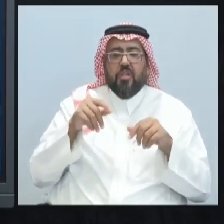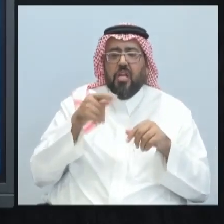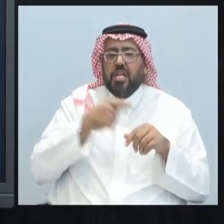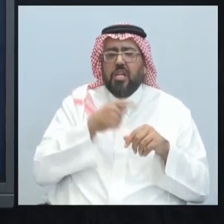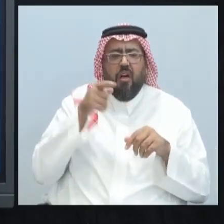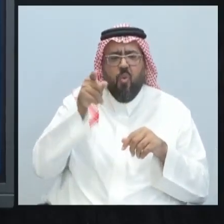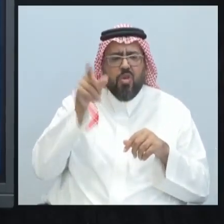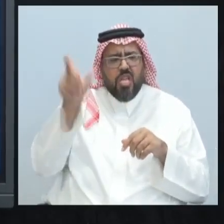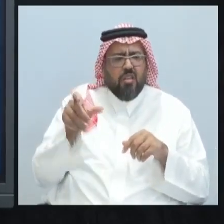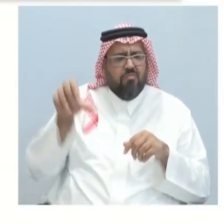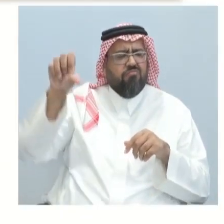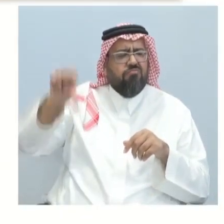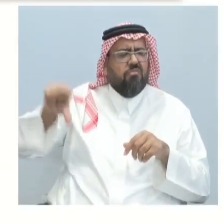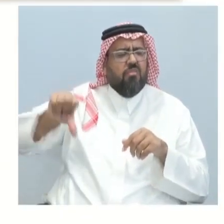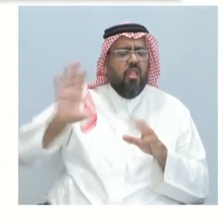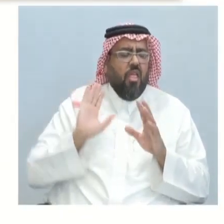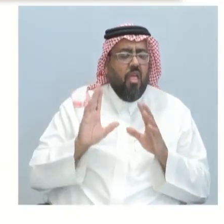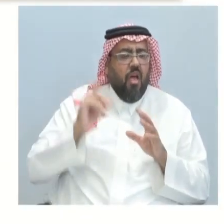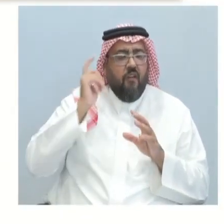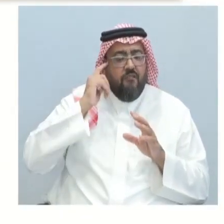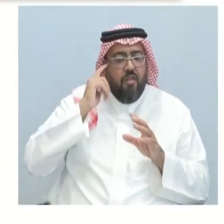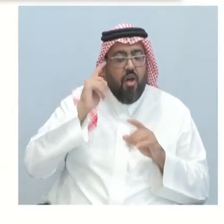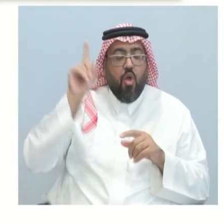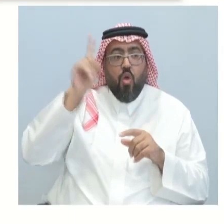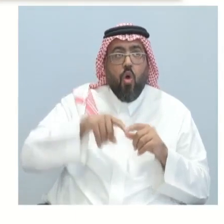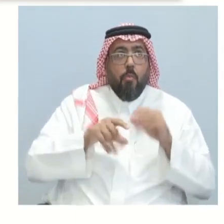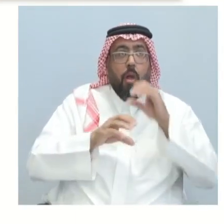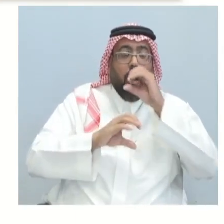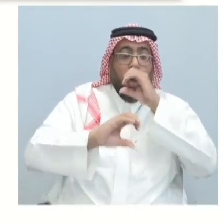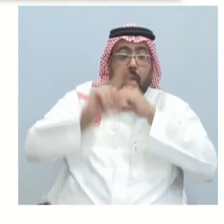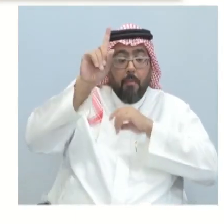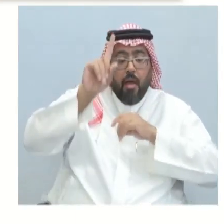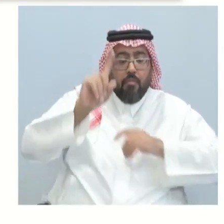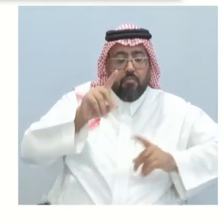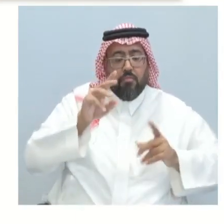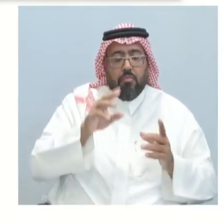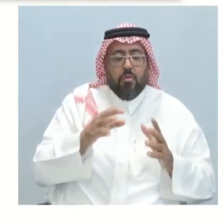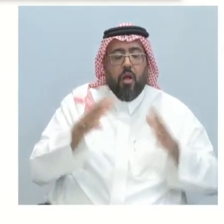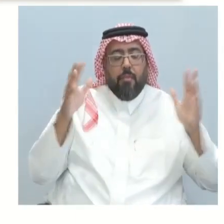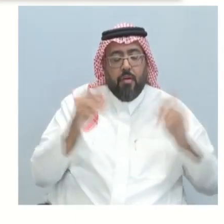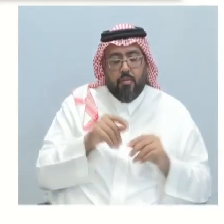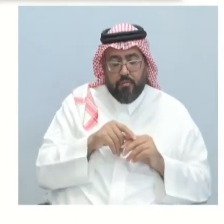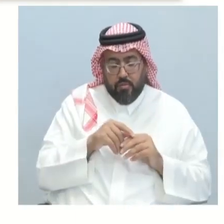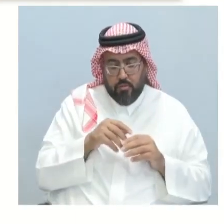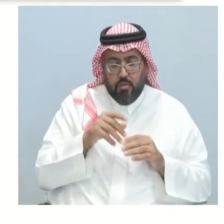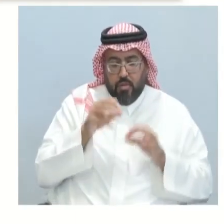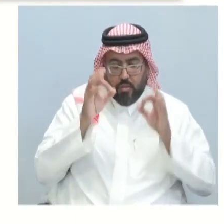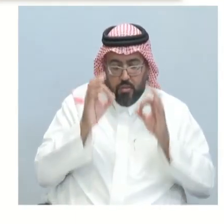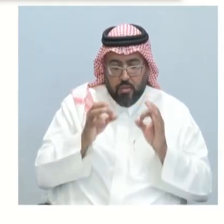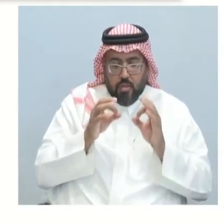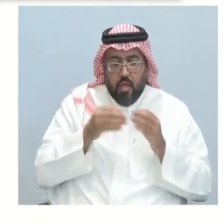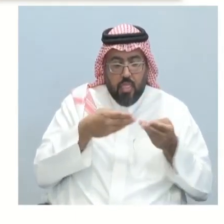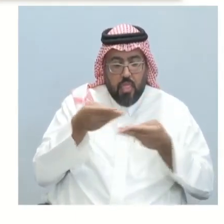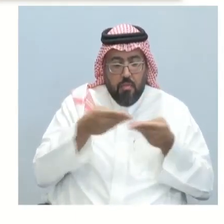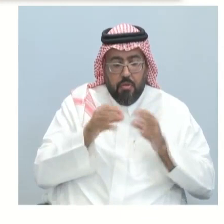متوعد لانه اقترف كبيره من كبائر الذنوب كذلك الصدق في التعامل يكون